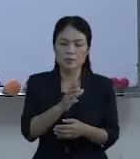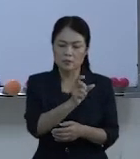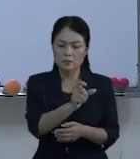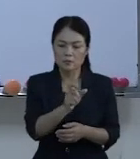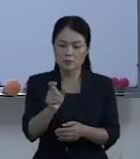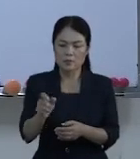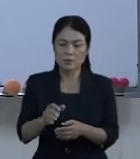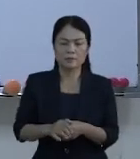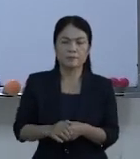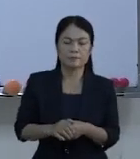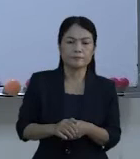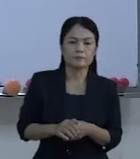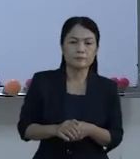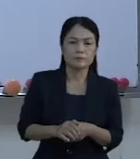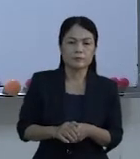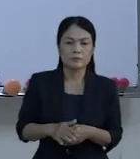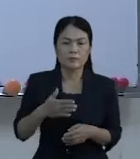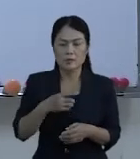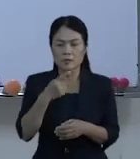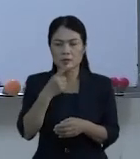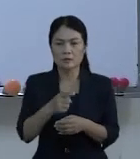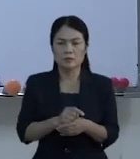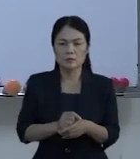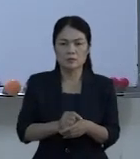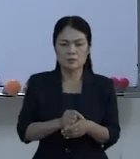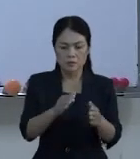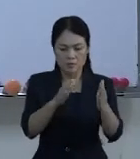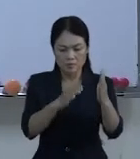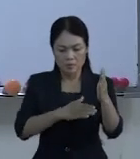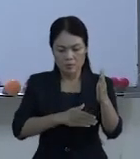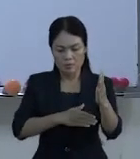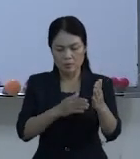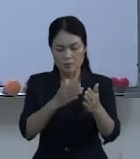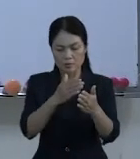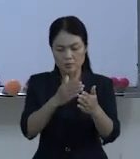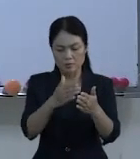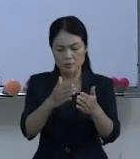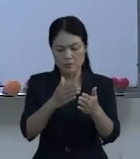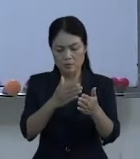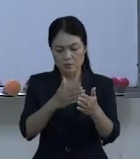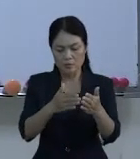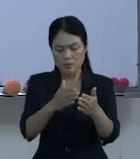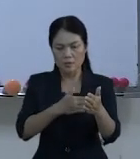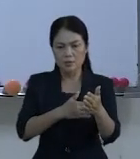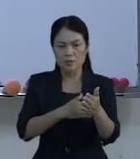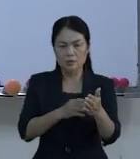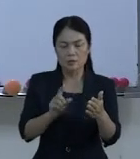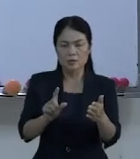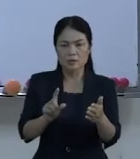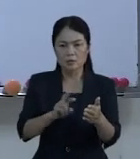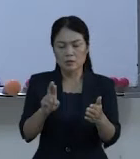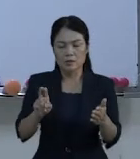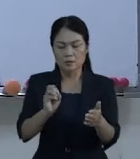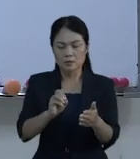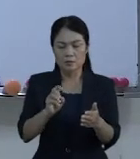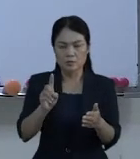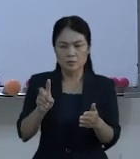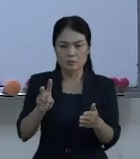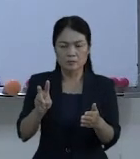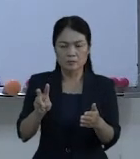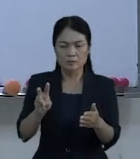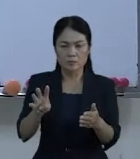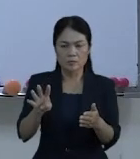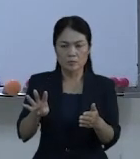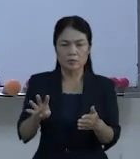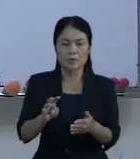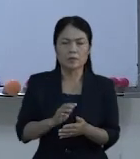đấy và chẳng cú về mấy hái tha bằng cốt chó cứ lấy nơi hàng sáu đám miên lấy sáu lấy muối pí lấy